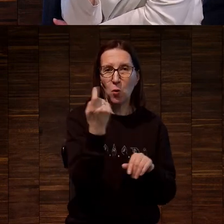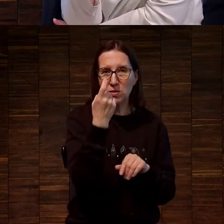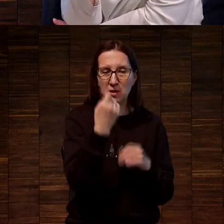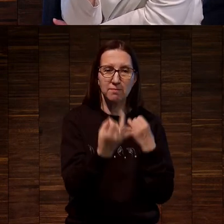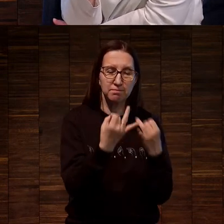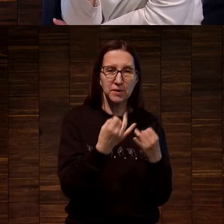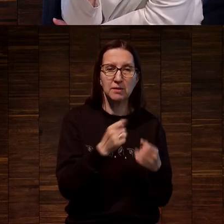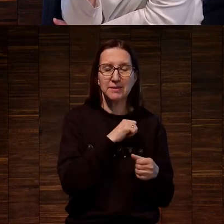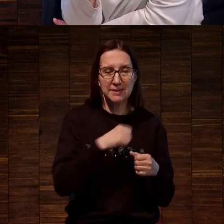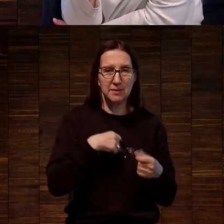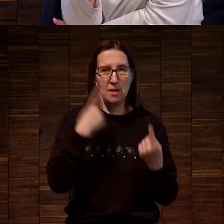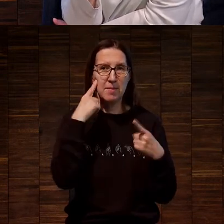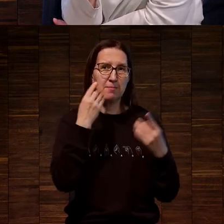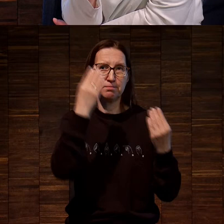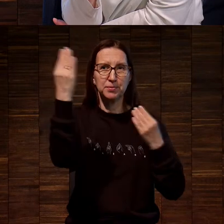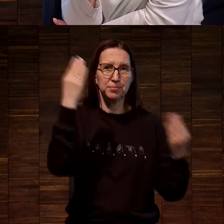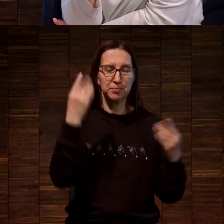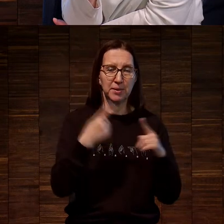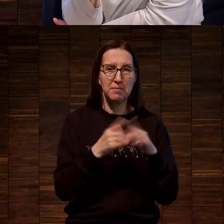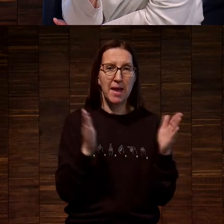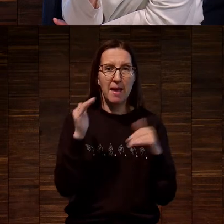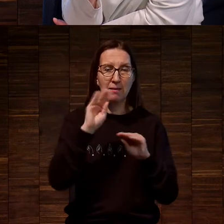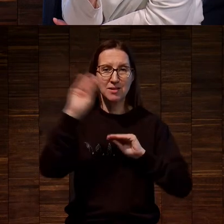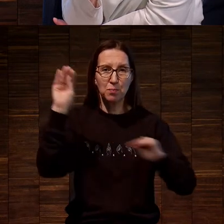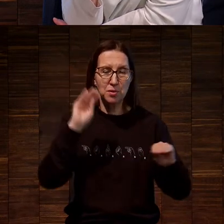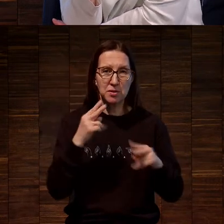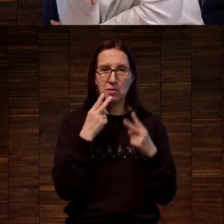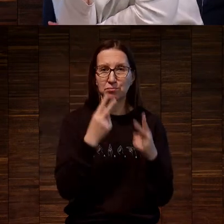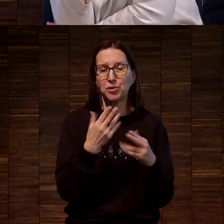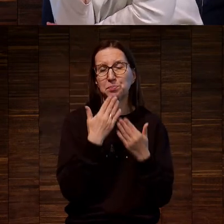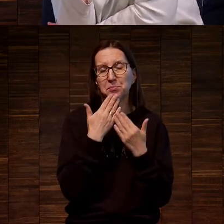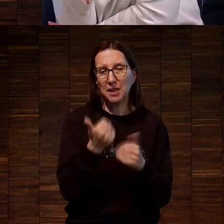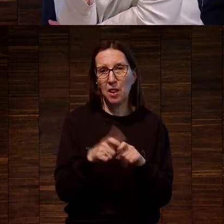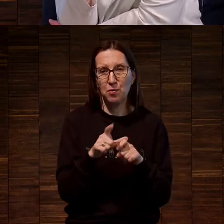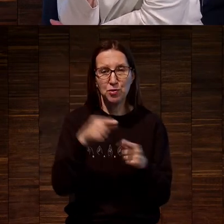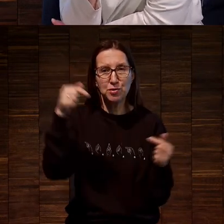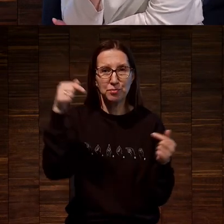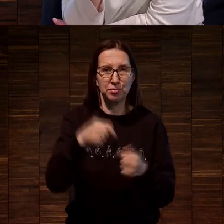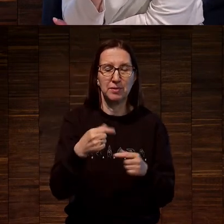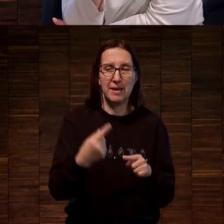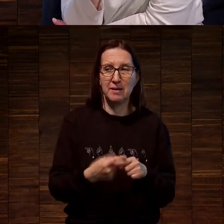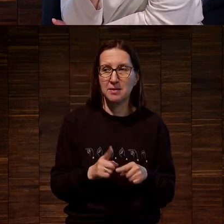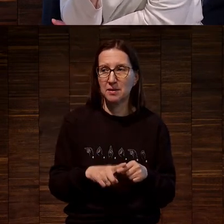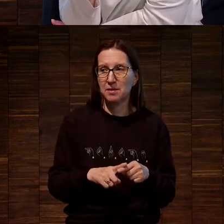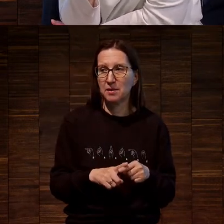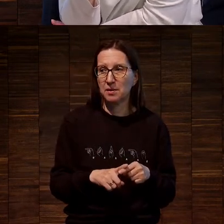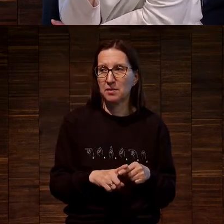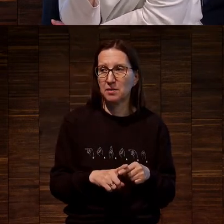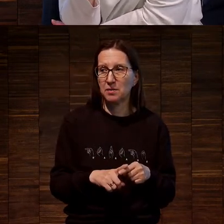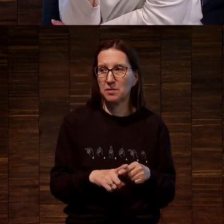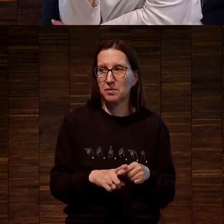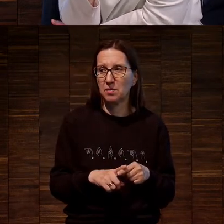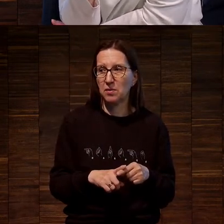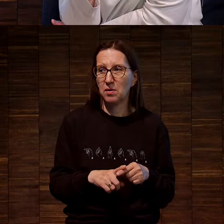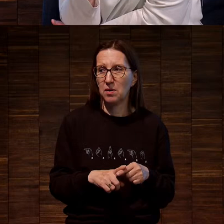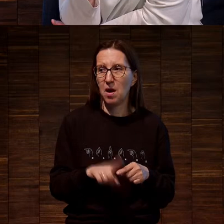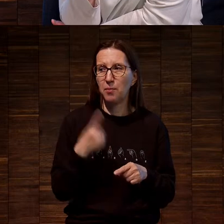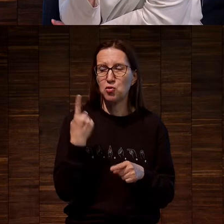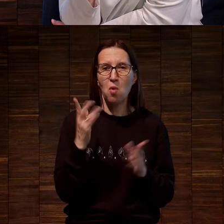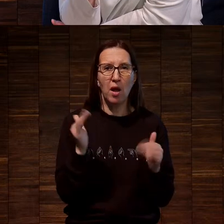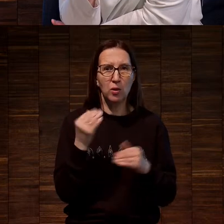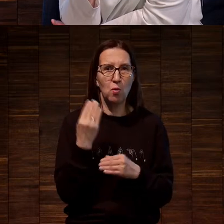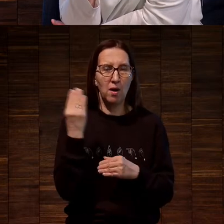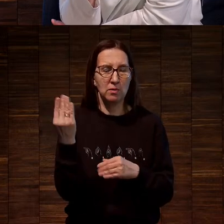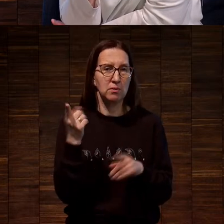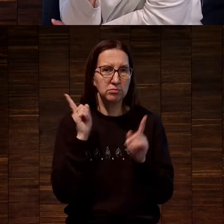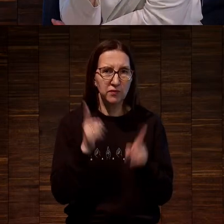сами смонтировали экспозицию, она выглядела невероятно мило вписана вот в эти... Почему только одну картинку поставила?